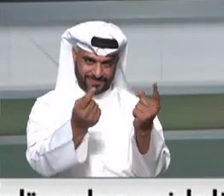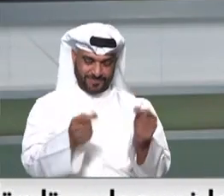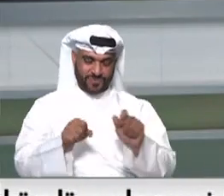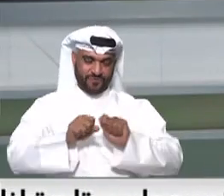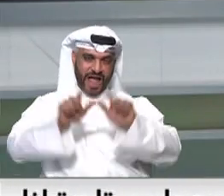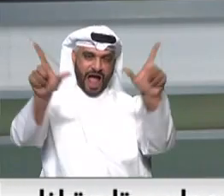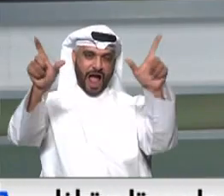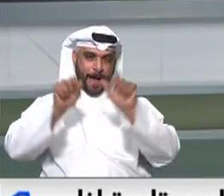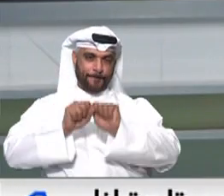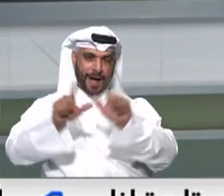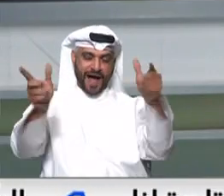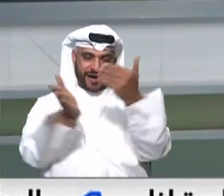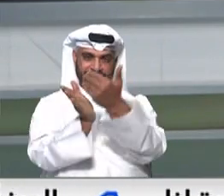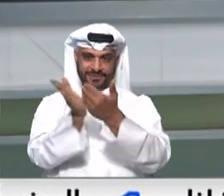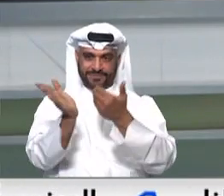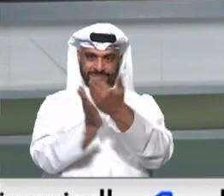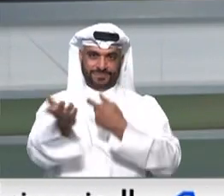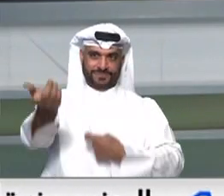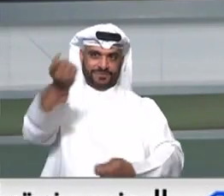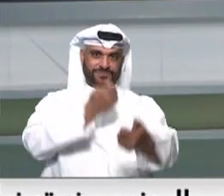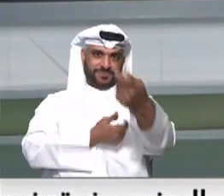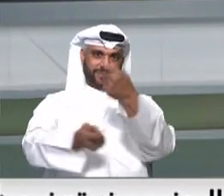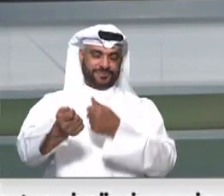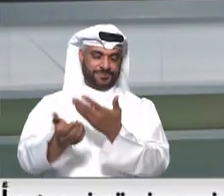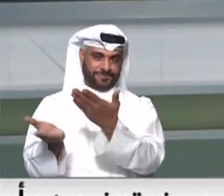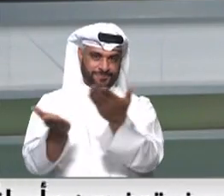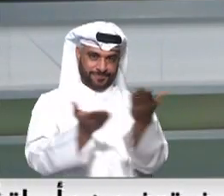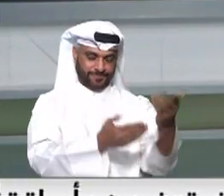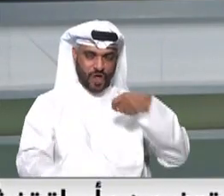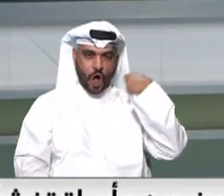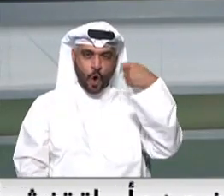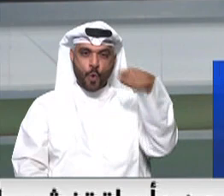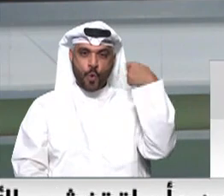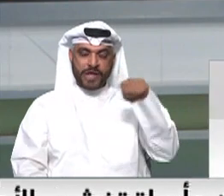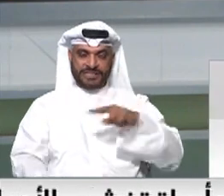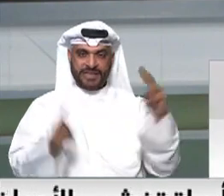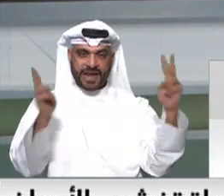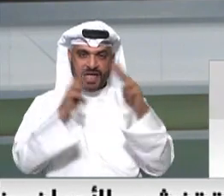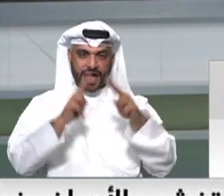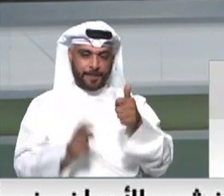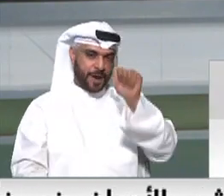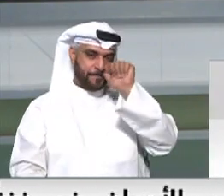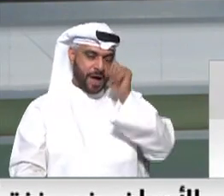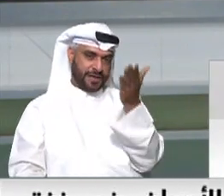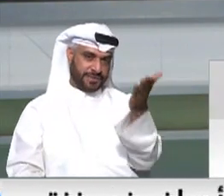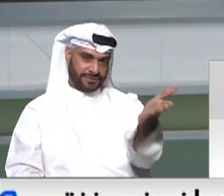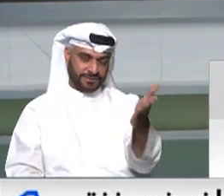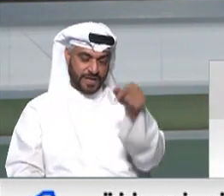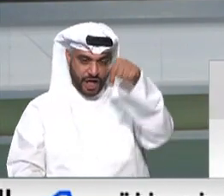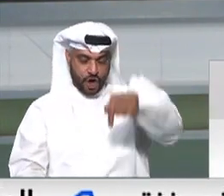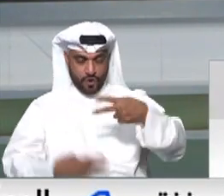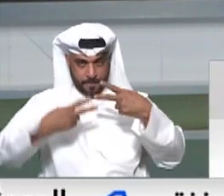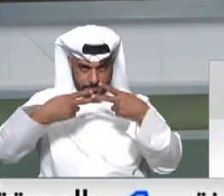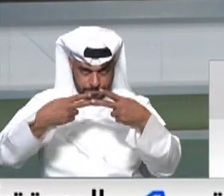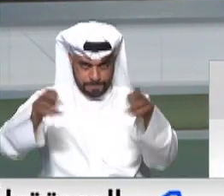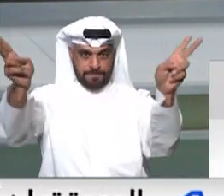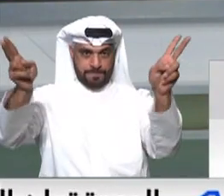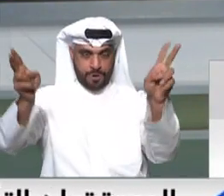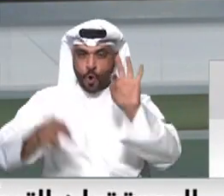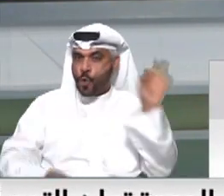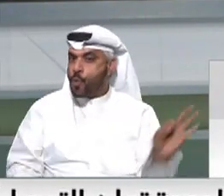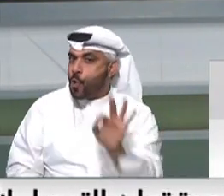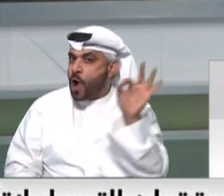بمشاركة وزير الكهرباء والماء والطاقة المتجددة الدكتور جاسم الأستاذ، انطلقت في العاصمة السعودية